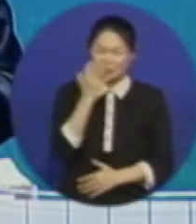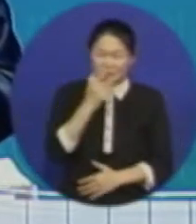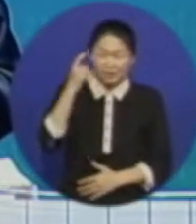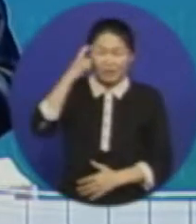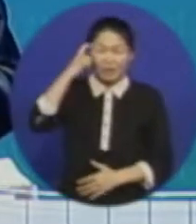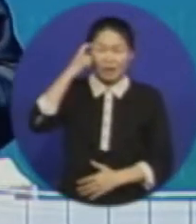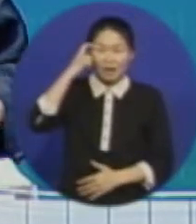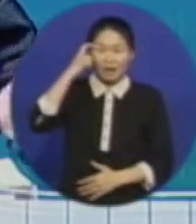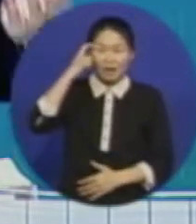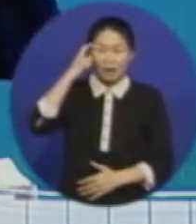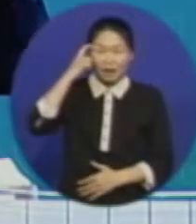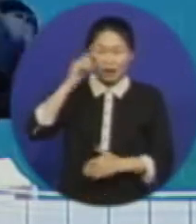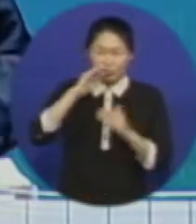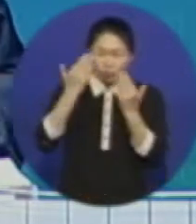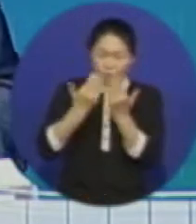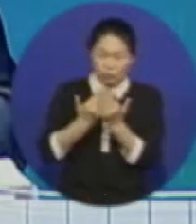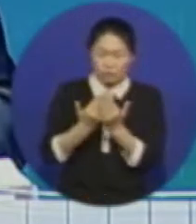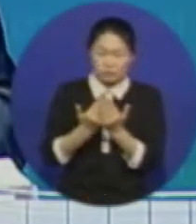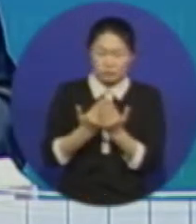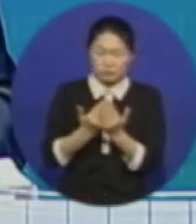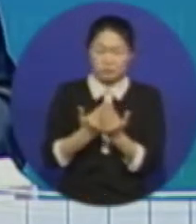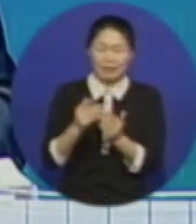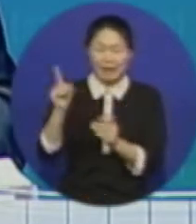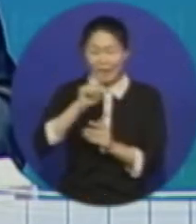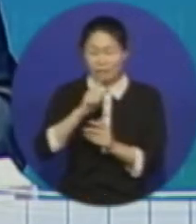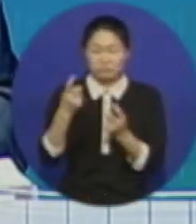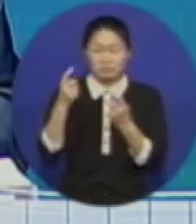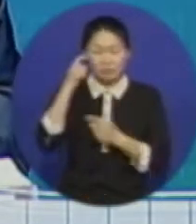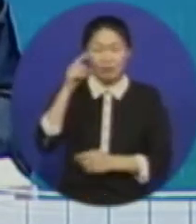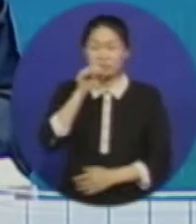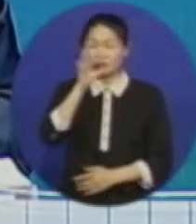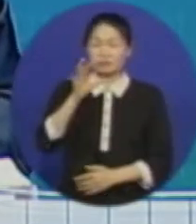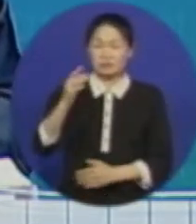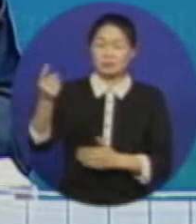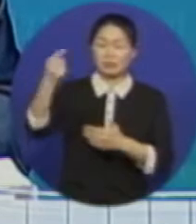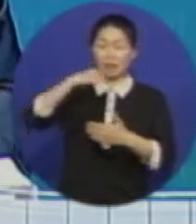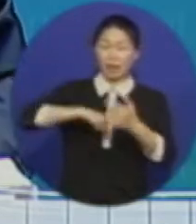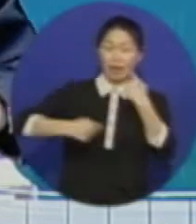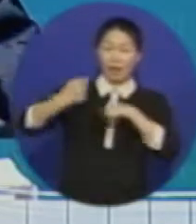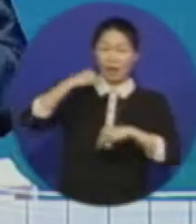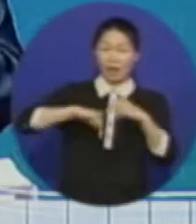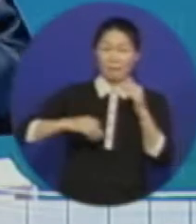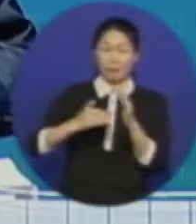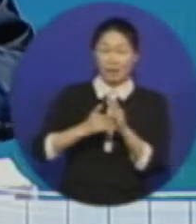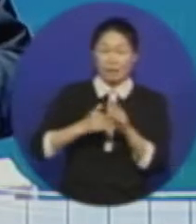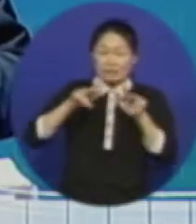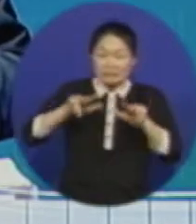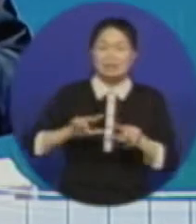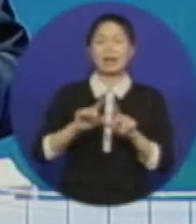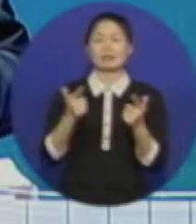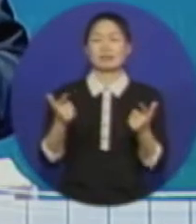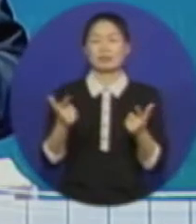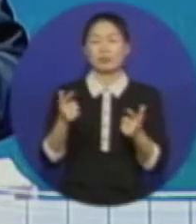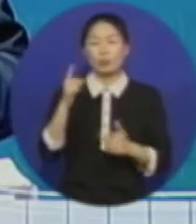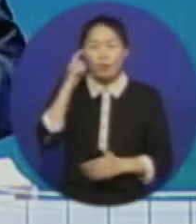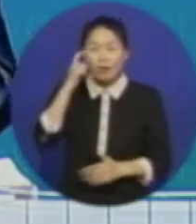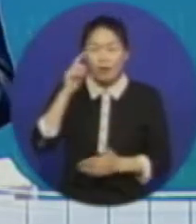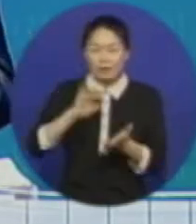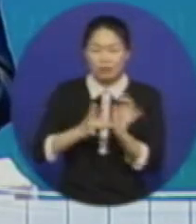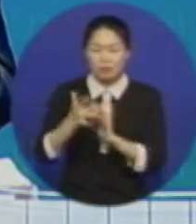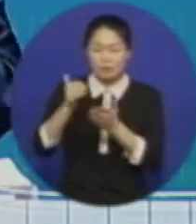들어오고 어나 대책 없이 다 받아들였어요 그러나 이제는 아니에요 이제는 예수님이 내 마음의 오셨고